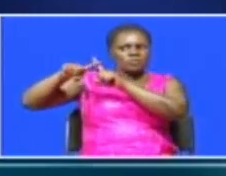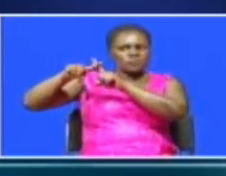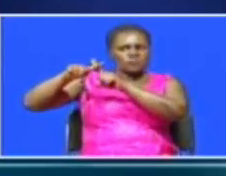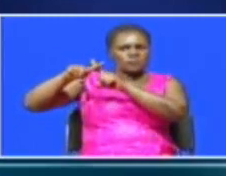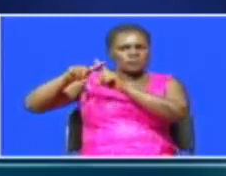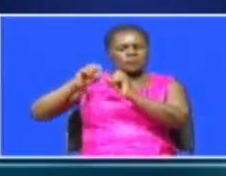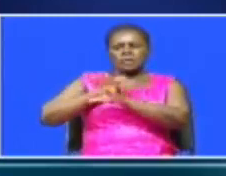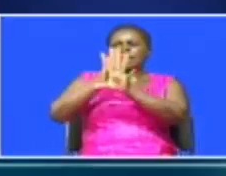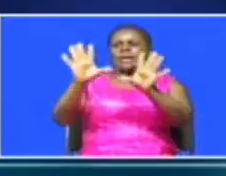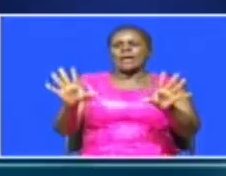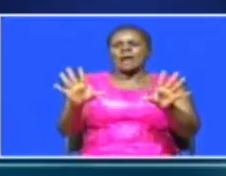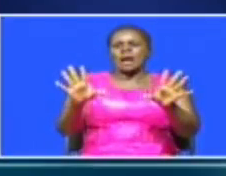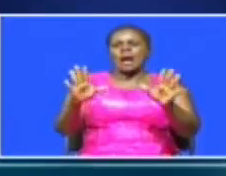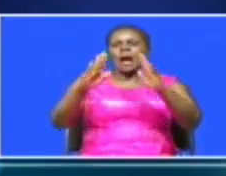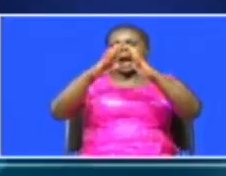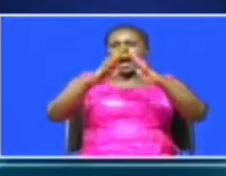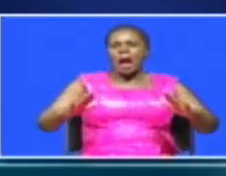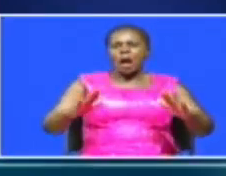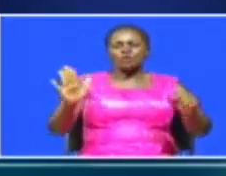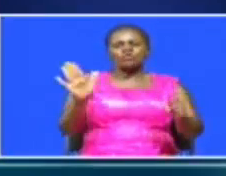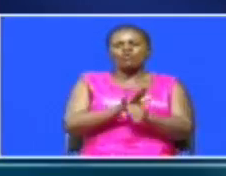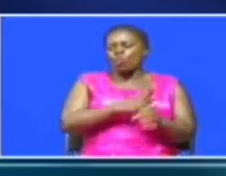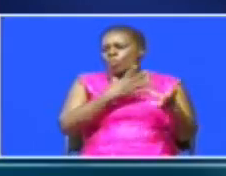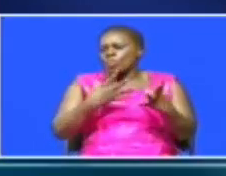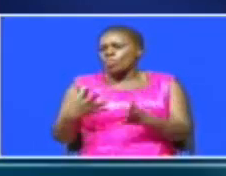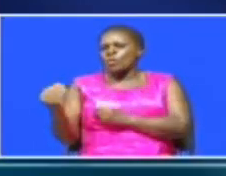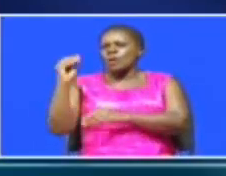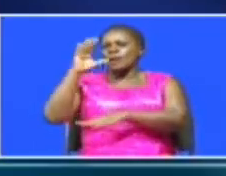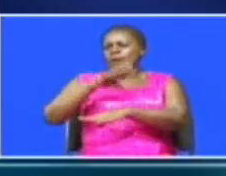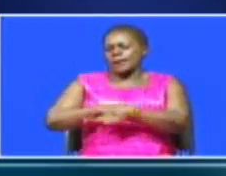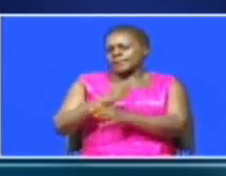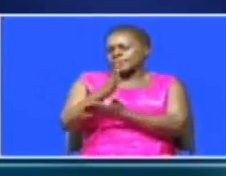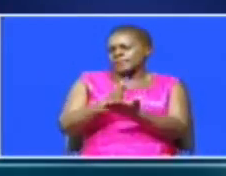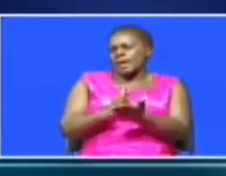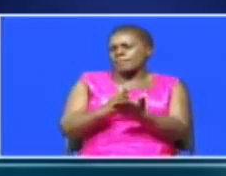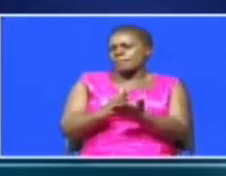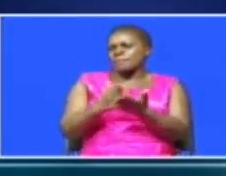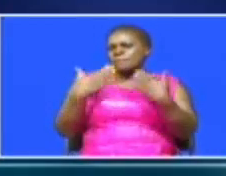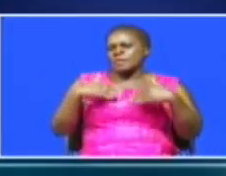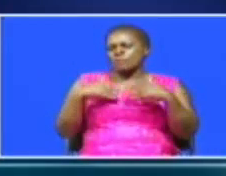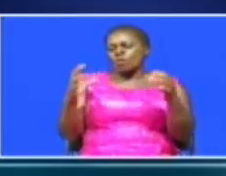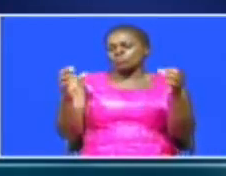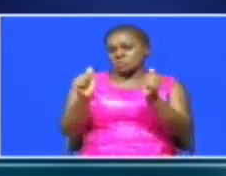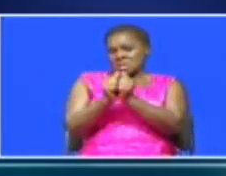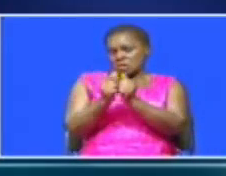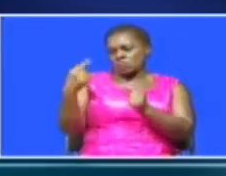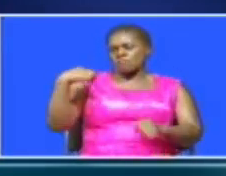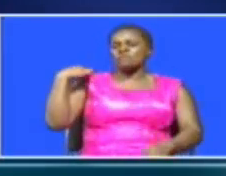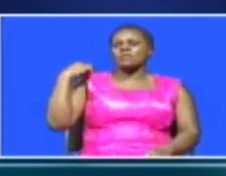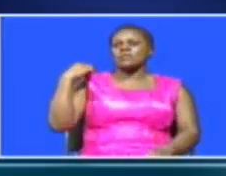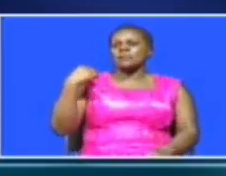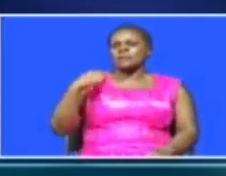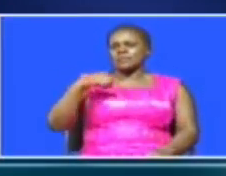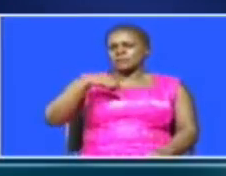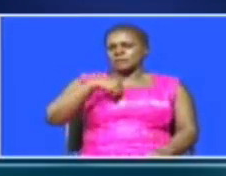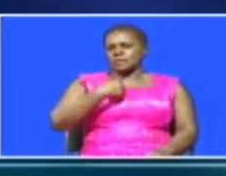it, it's fear, kwa sababu nyumba nzima atakimbia. Tuliwapata pia baadhi ya 10 waliojitokeza kupimwa. Mimi